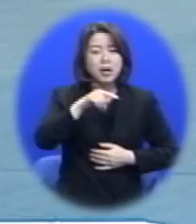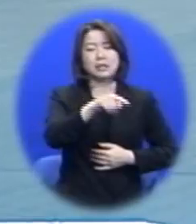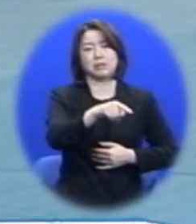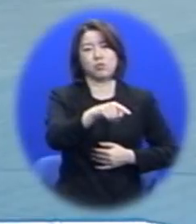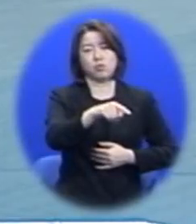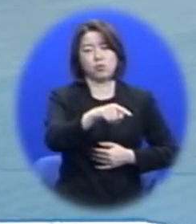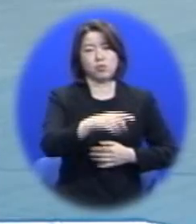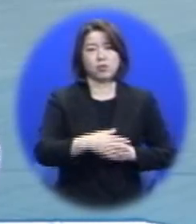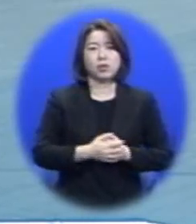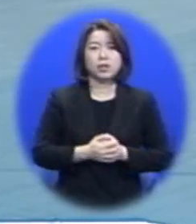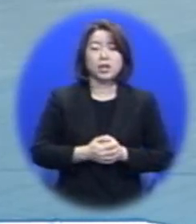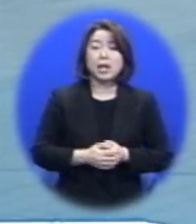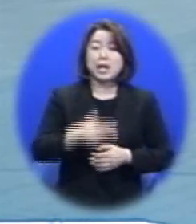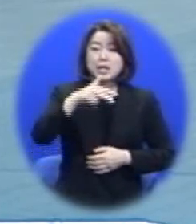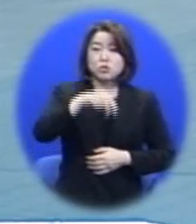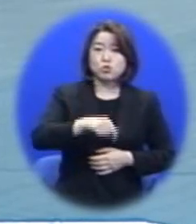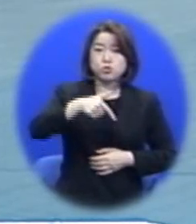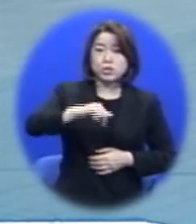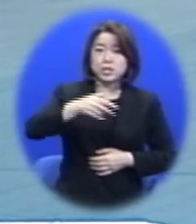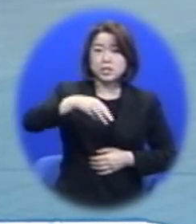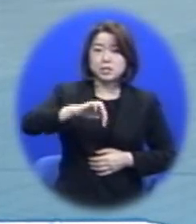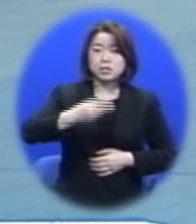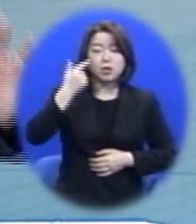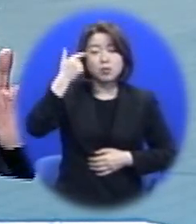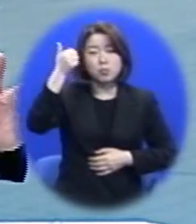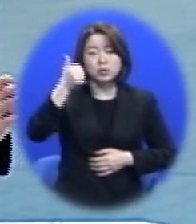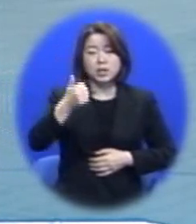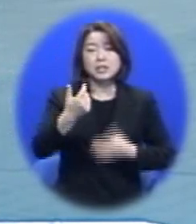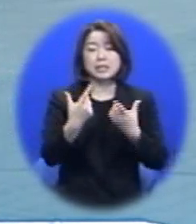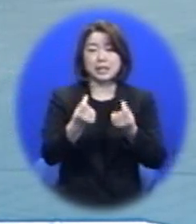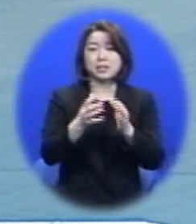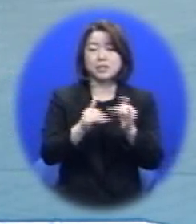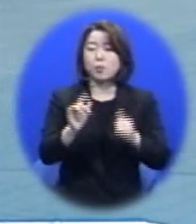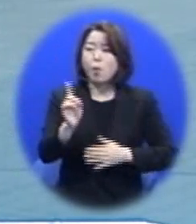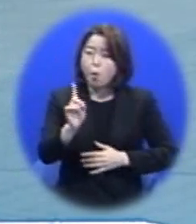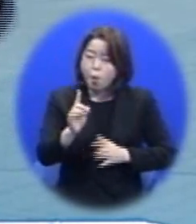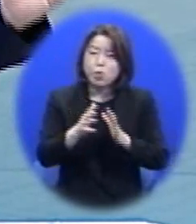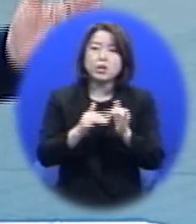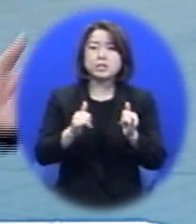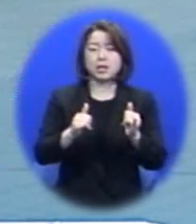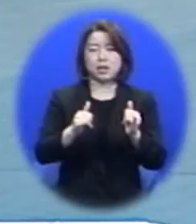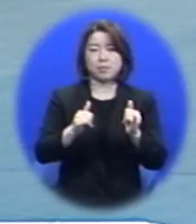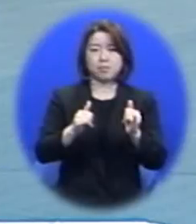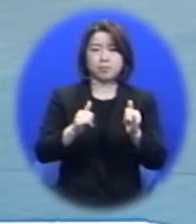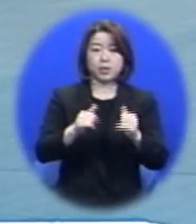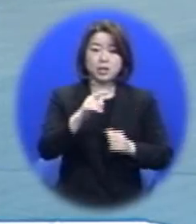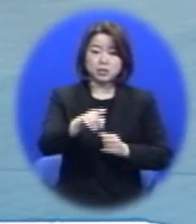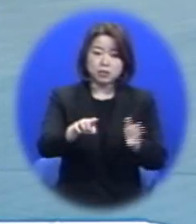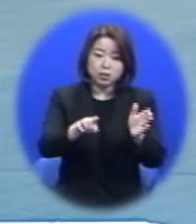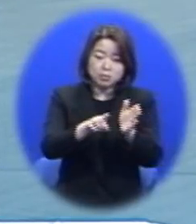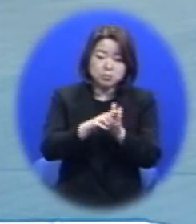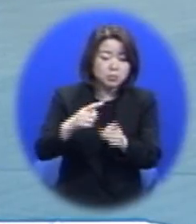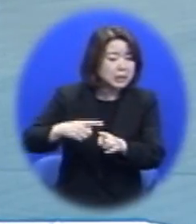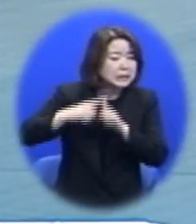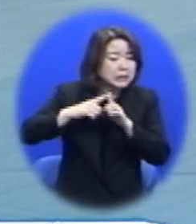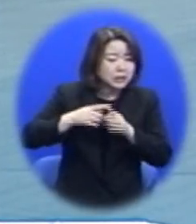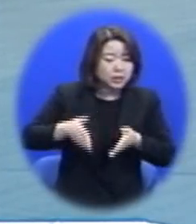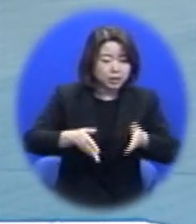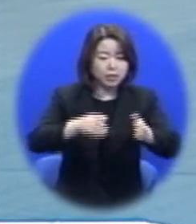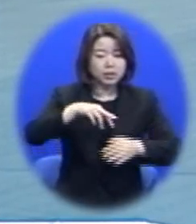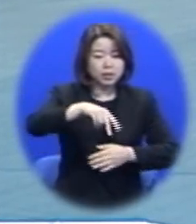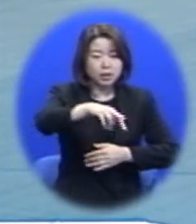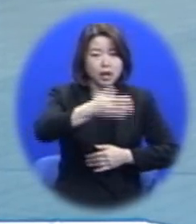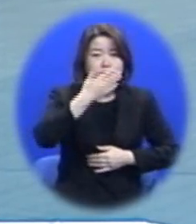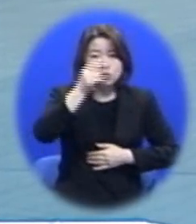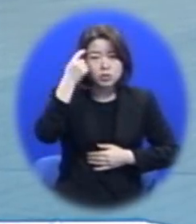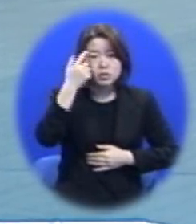때문에. 주기철 목사님 같은 분은 도대체 어떤 분이길래 그런 순교의 길을 갔던 것일까?